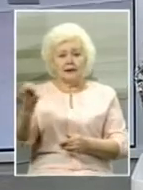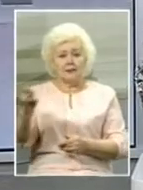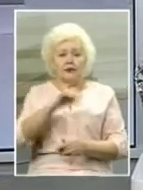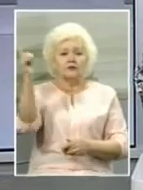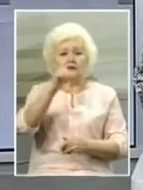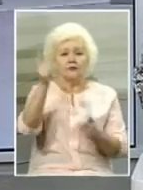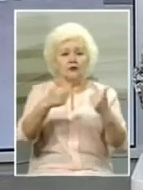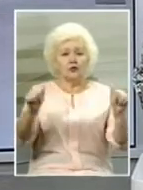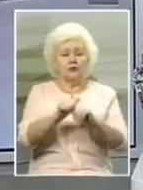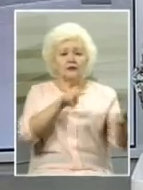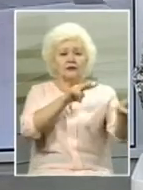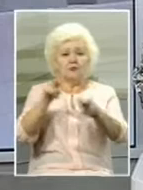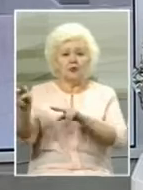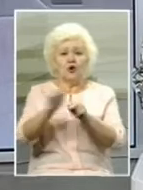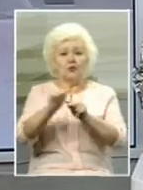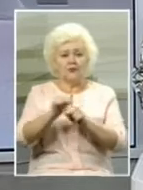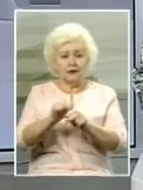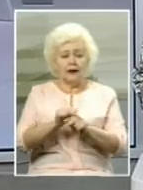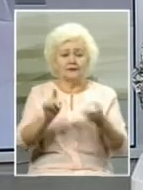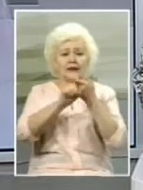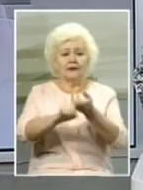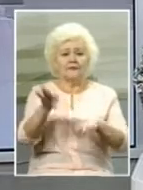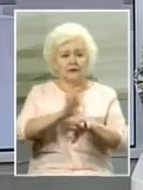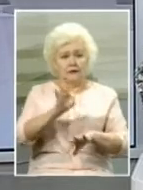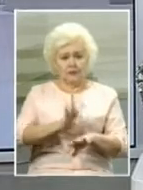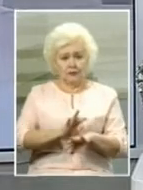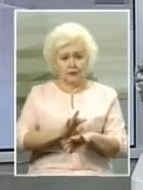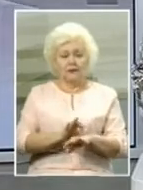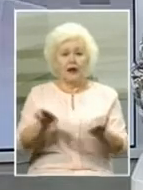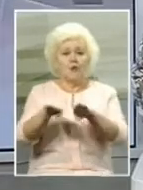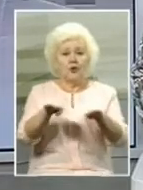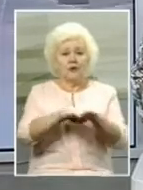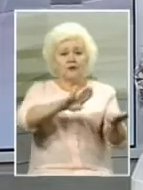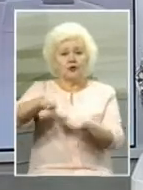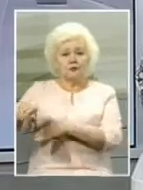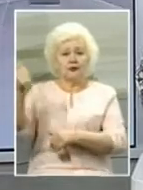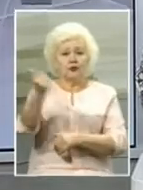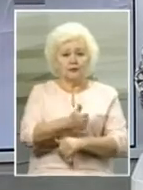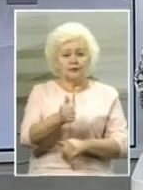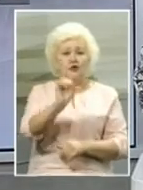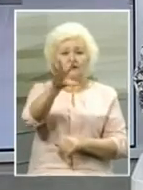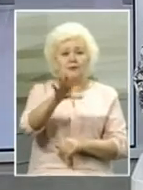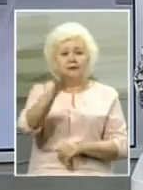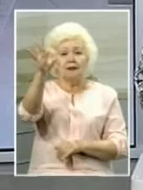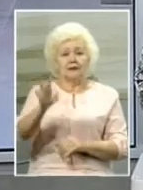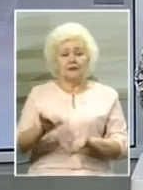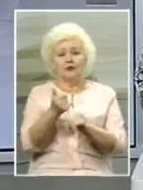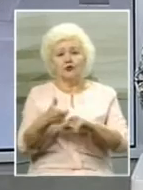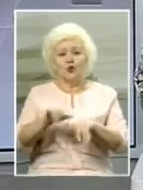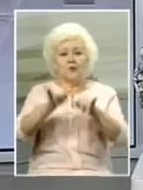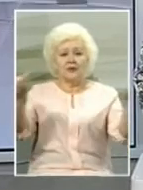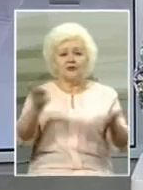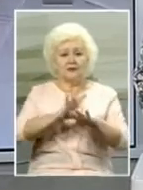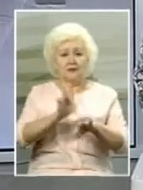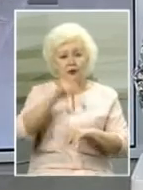відділу епіднагляду, спостереження та профілактики інфекційних захворювань. Порівняно з минулим тижнем на 15% більше